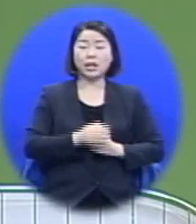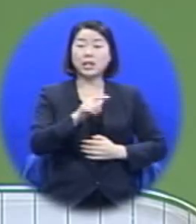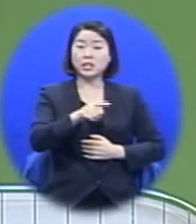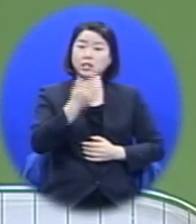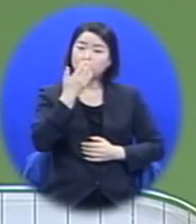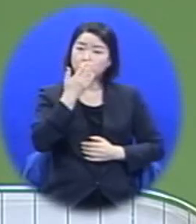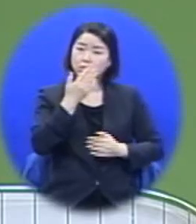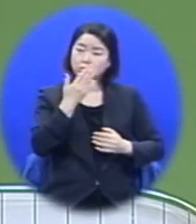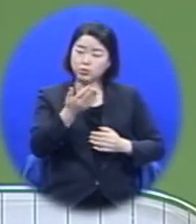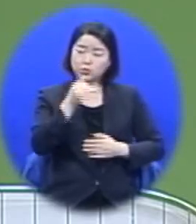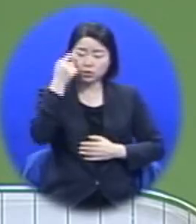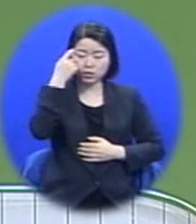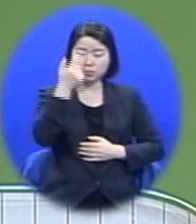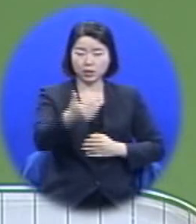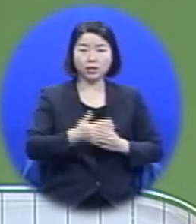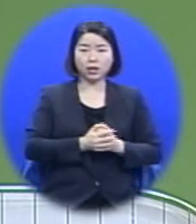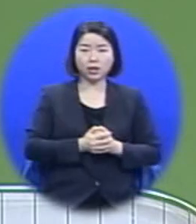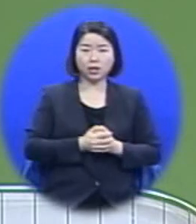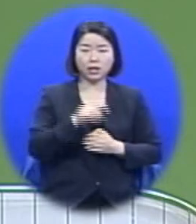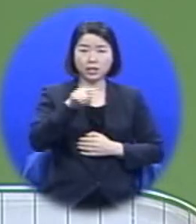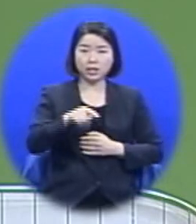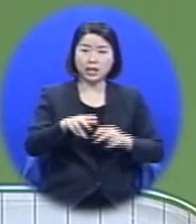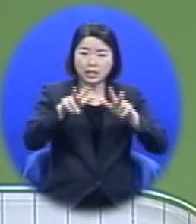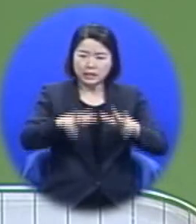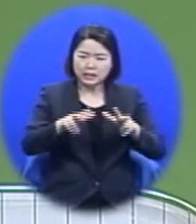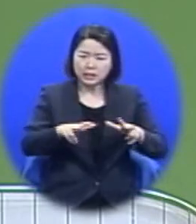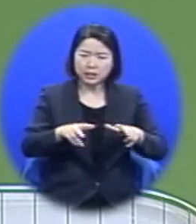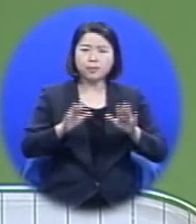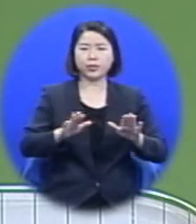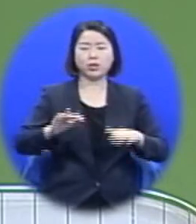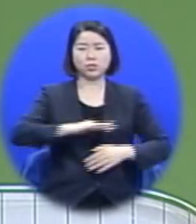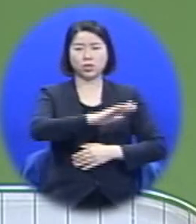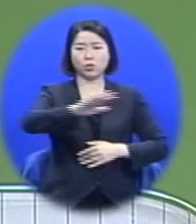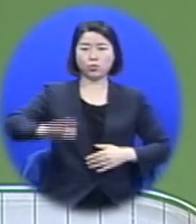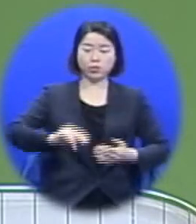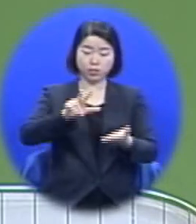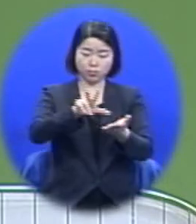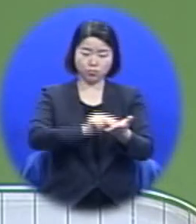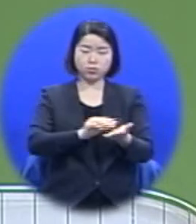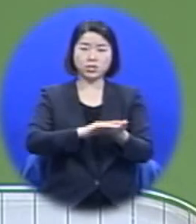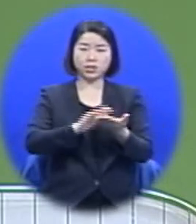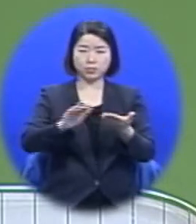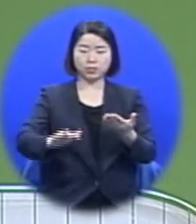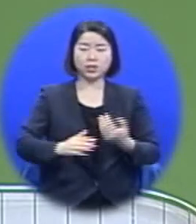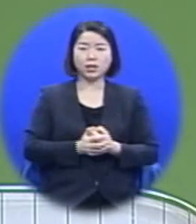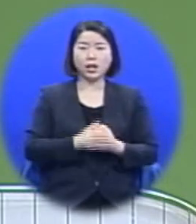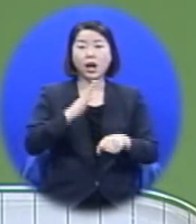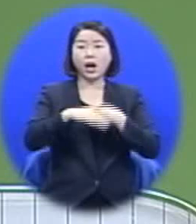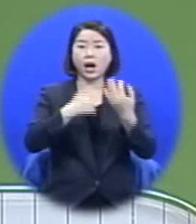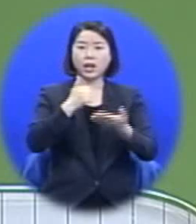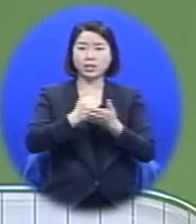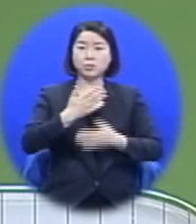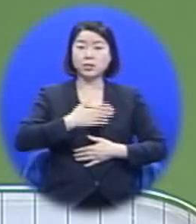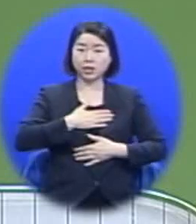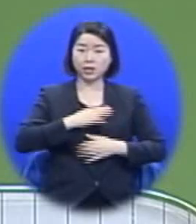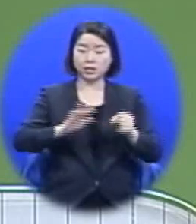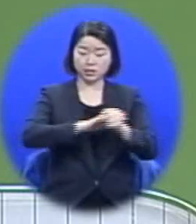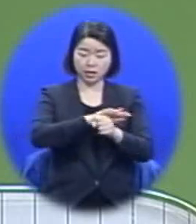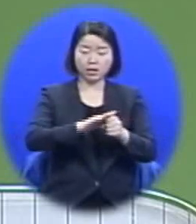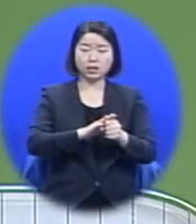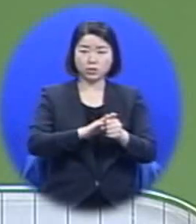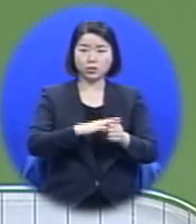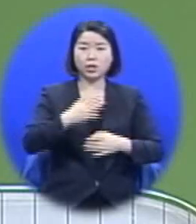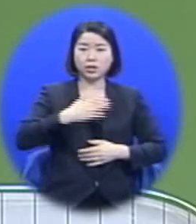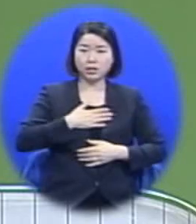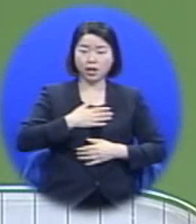이럴 수 있느냐 마대 그게 지금 현지 우리들의 문제예요 하나님이 나를 사랑하시고 나를